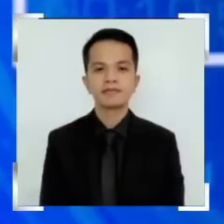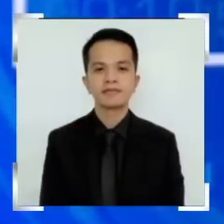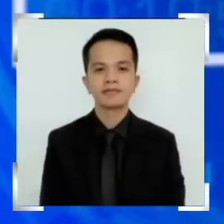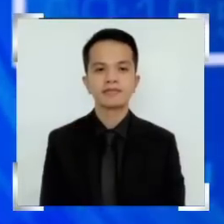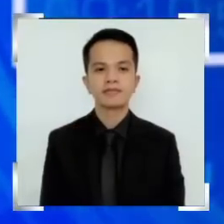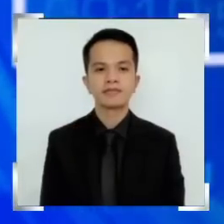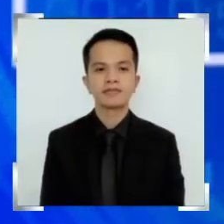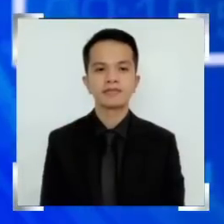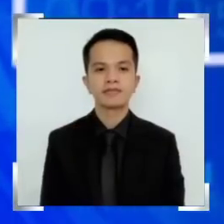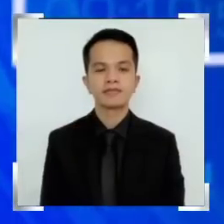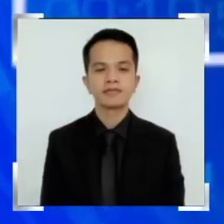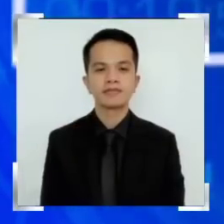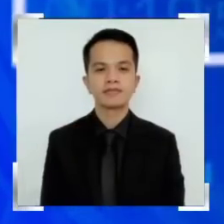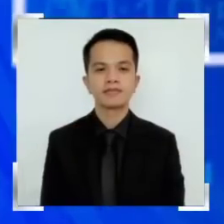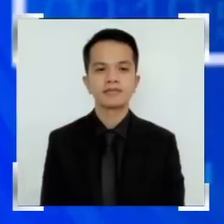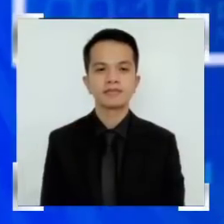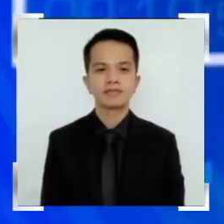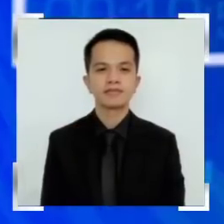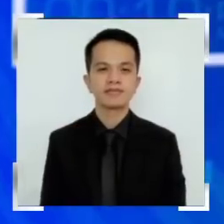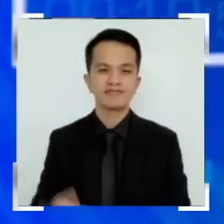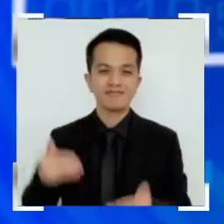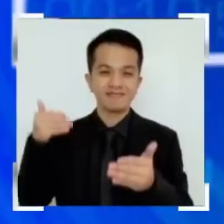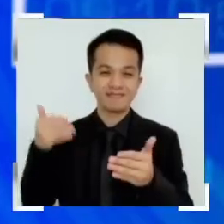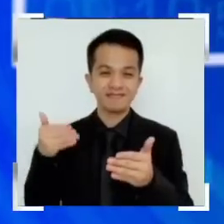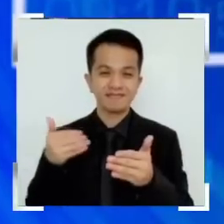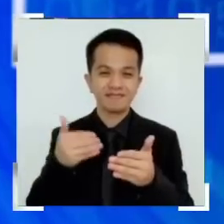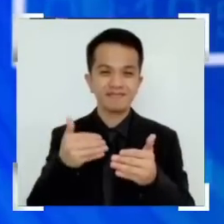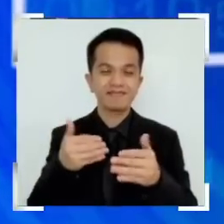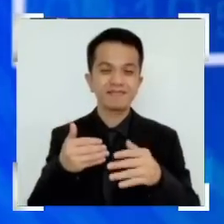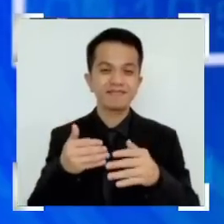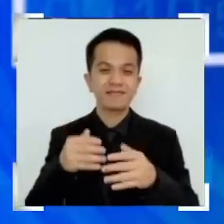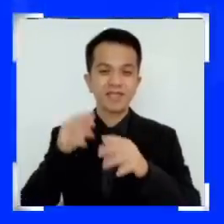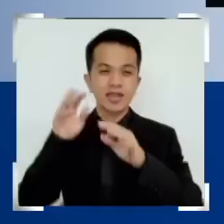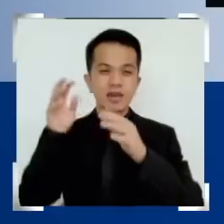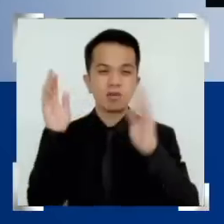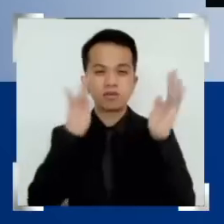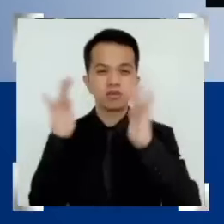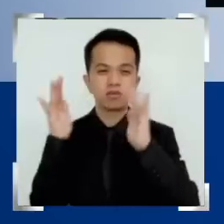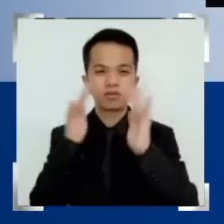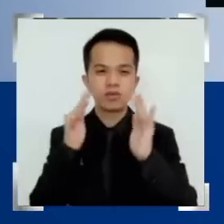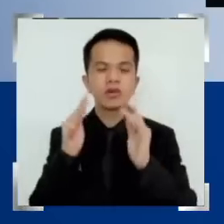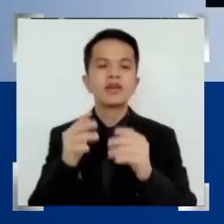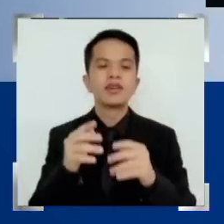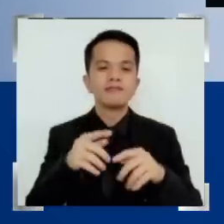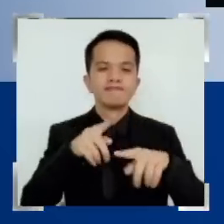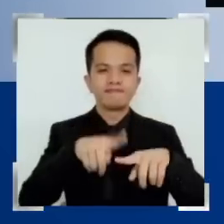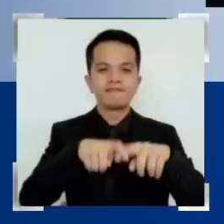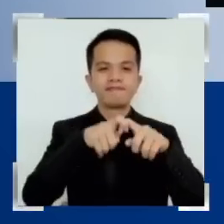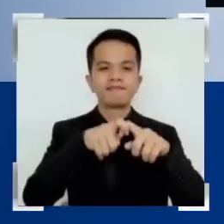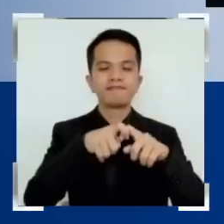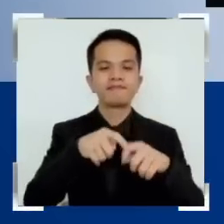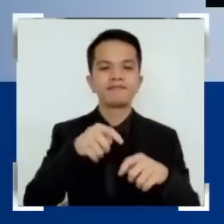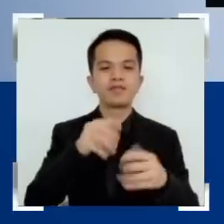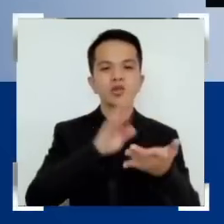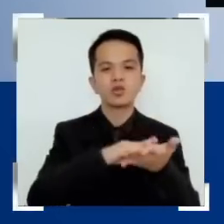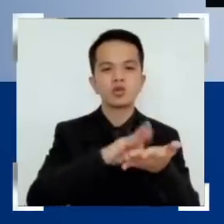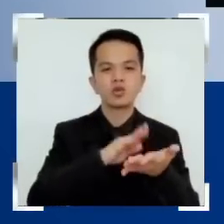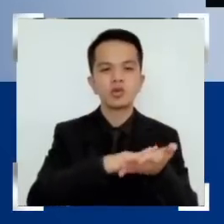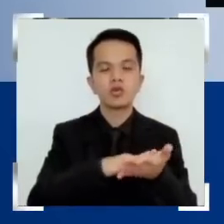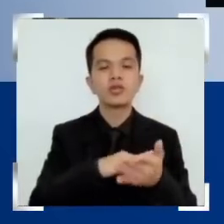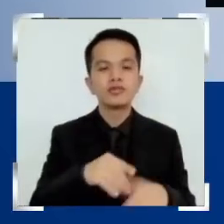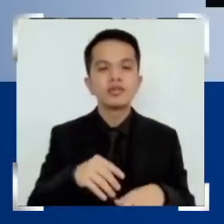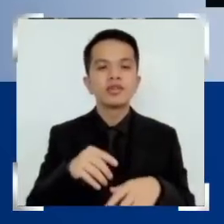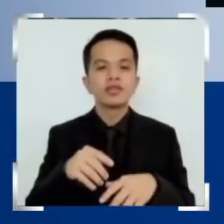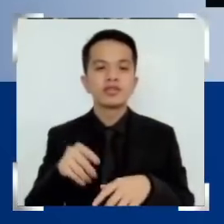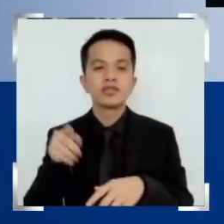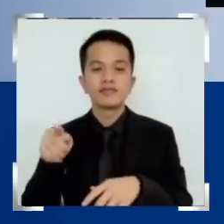Bilang paghahanda sa papasok na bagyo, wala pa rin pasok sa ilang bahagi ng bansa bukas. Sa lungsod po ng Marikina, suspendido ang klase sa lahat ng